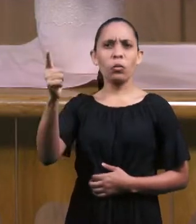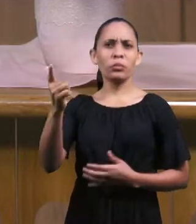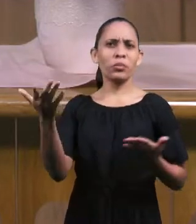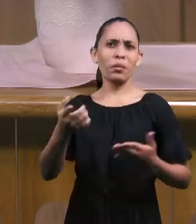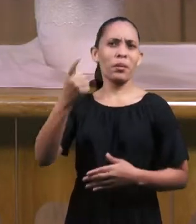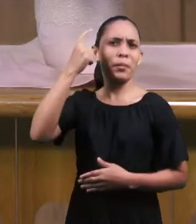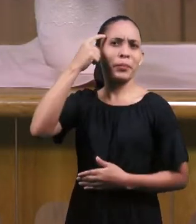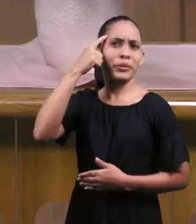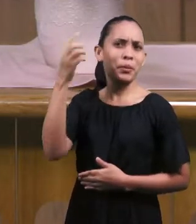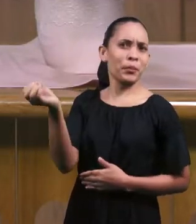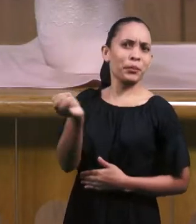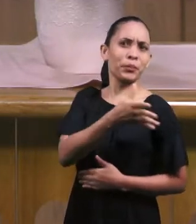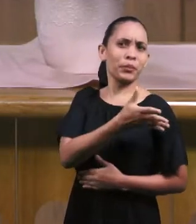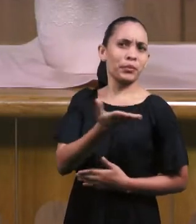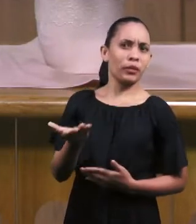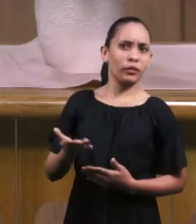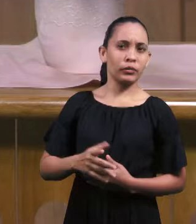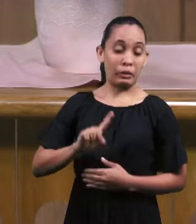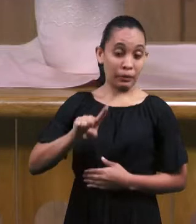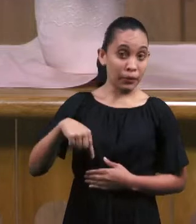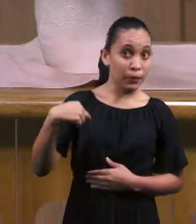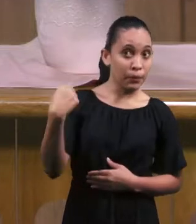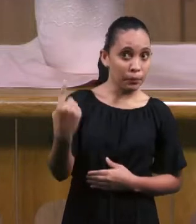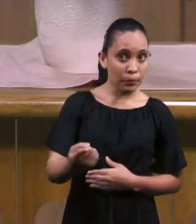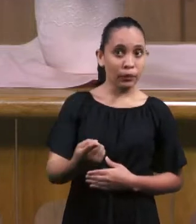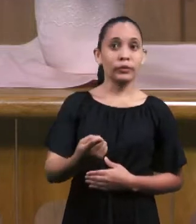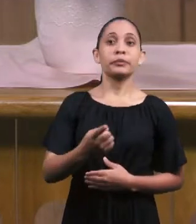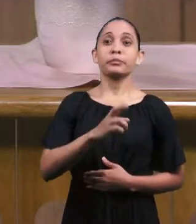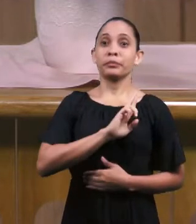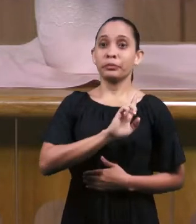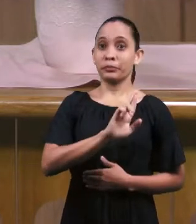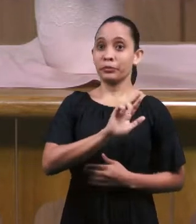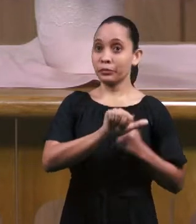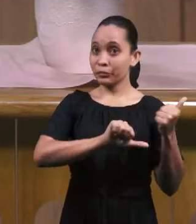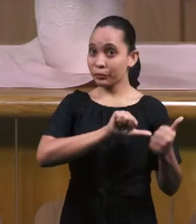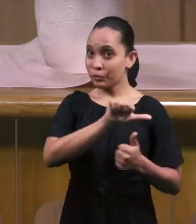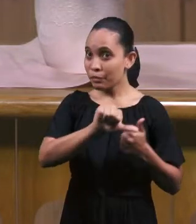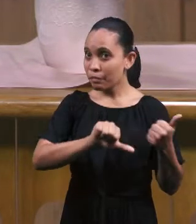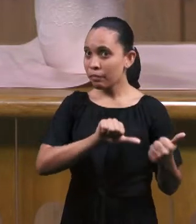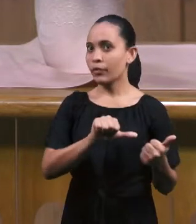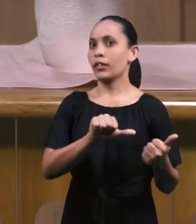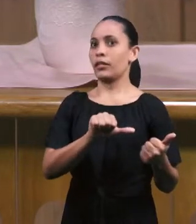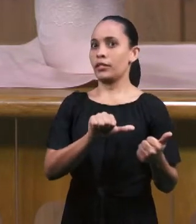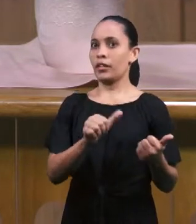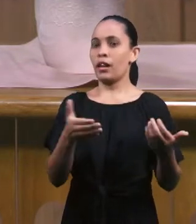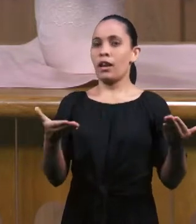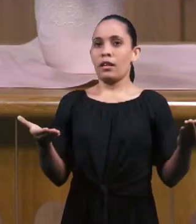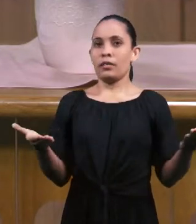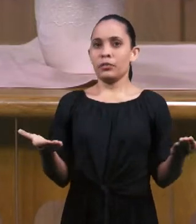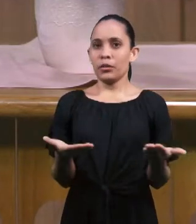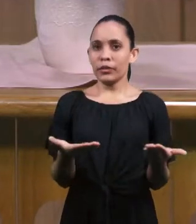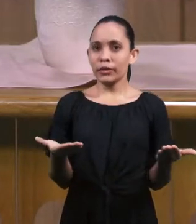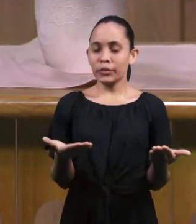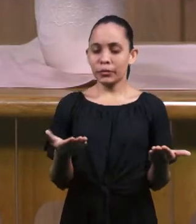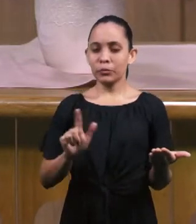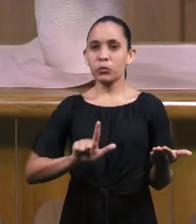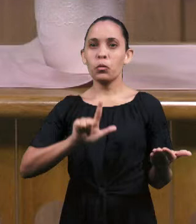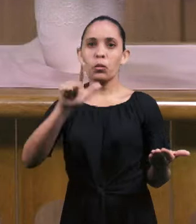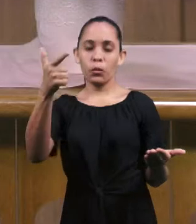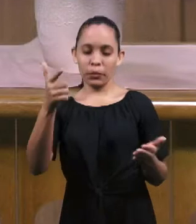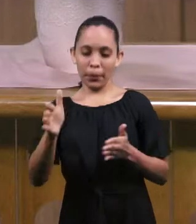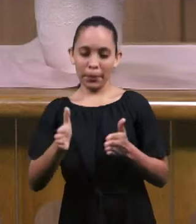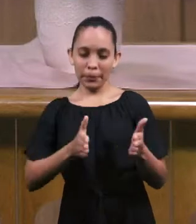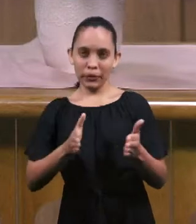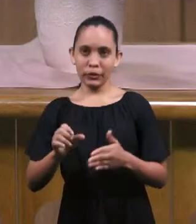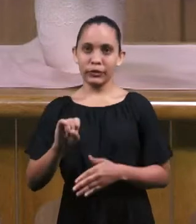Et 300 ans après la réforme religieuse, en plus du rationalisme, il entre l'illuminisme. Donc, qu'est-ce